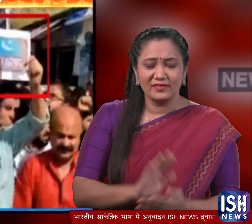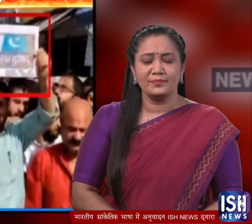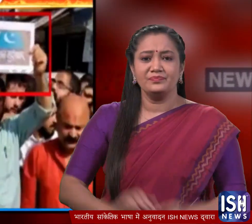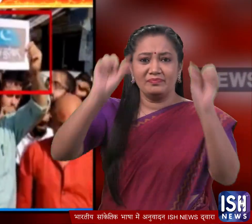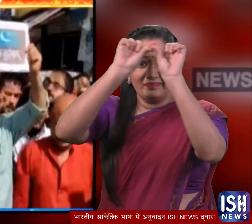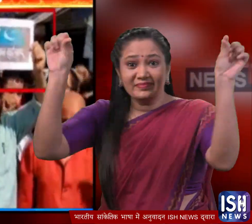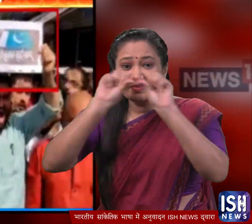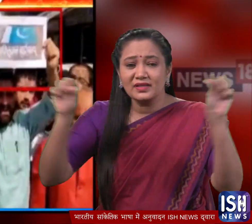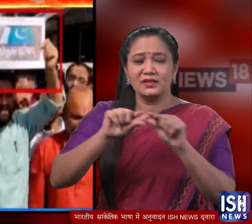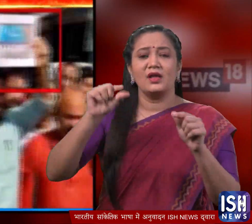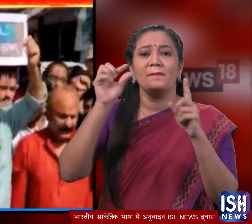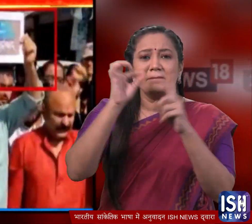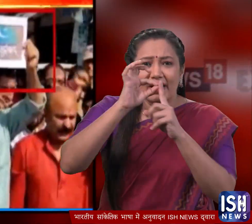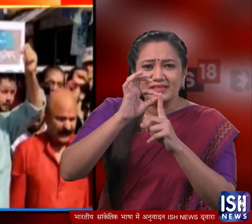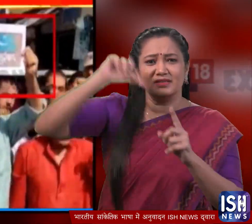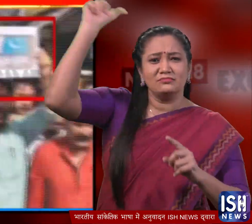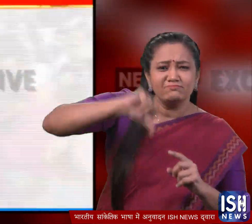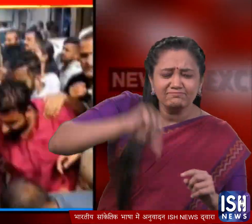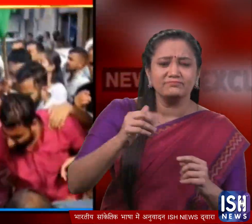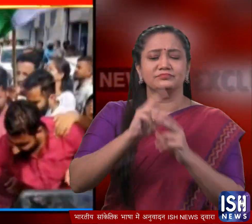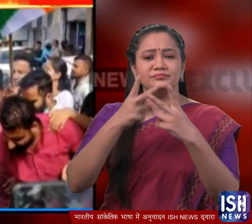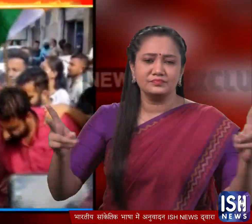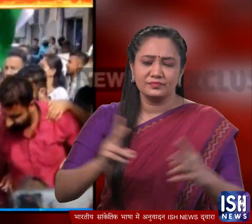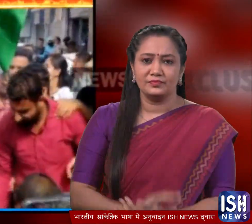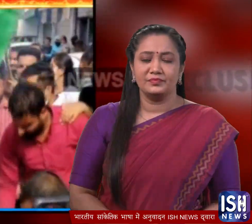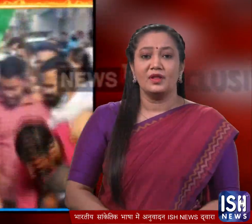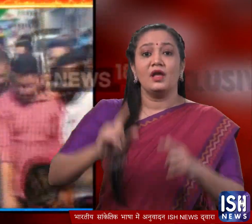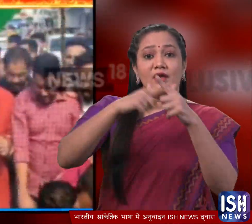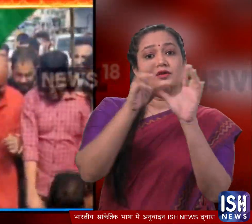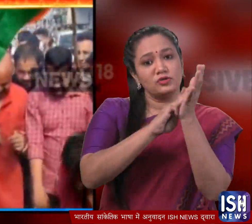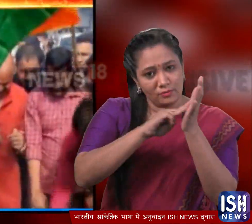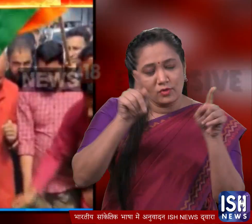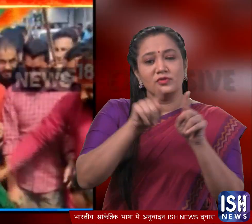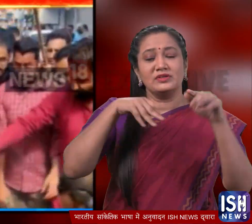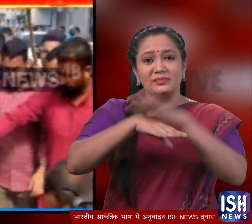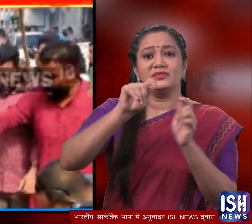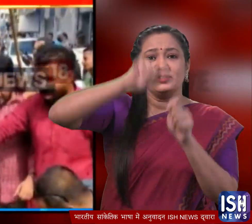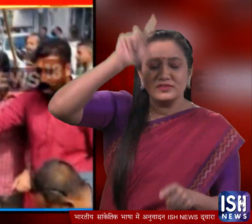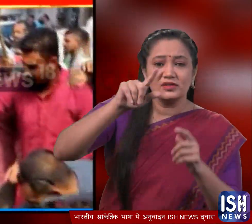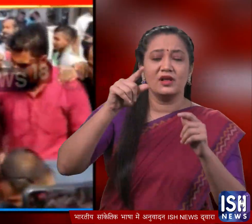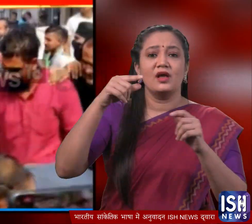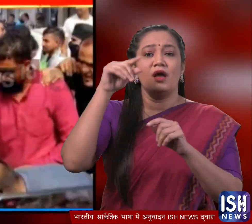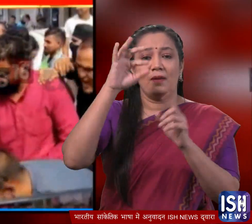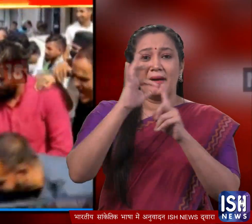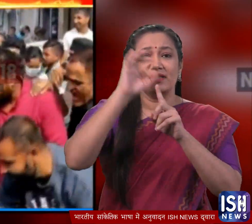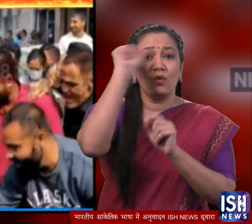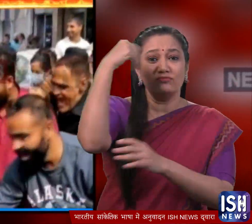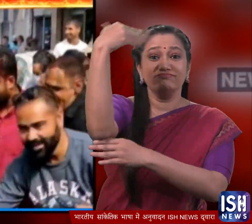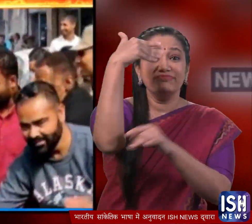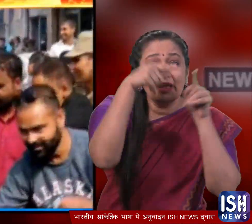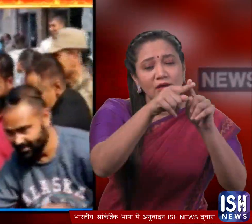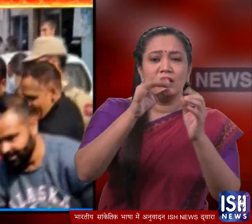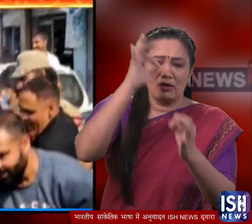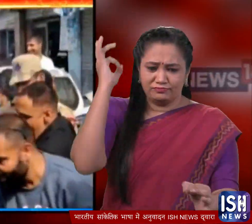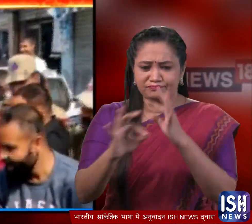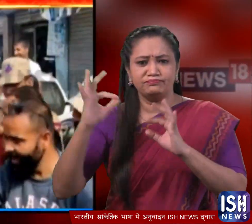इन पोस्टरों पर पाकिस्तान मुर्दाबाद जैसे नारे लिखे थे। जम्मू में ही शिवसेना के कार्यकर्ताओं ने भी पाकिस्तान के झंडे में आग लगाकर अपना गुस्सा जाहिर